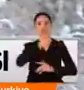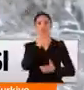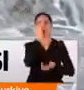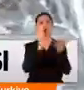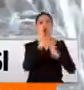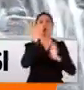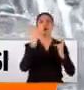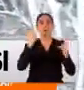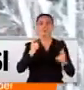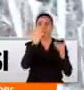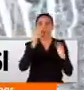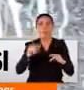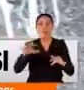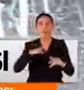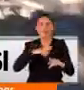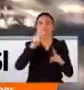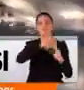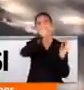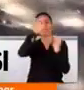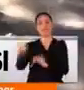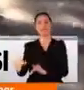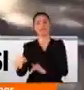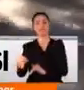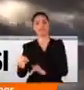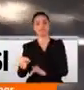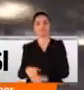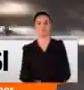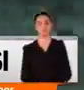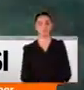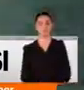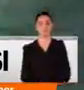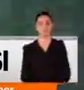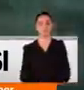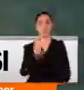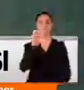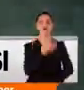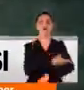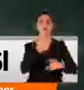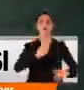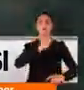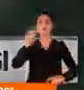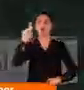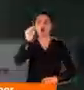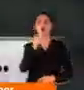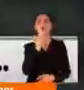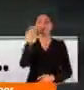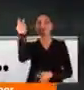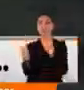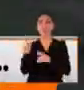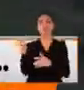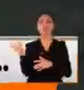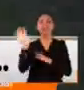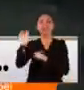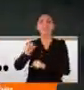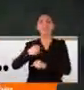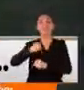için aşağı indiler. Derken polis geldi. Hepsi karşıya geçti, hepsi karşıya geçti. Pakistan uyruklu 16 genç yakalanmamak için